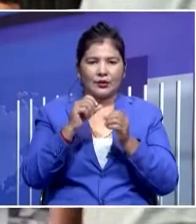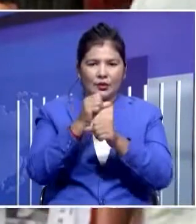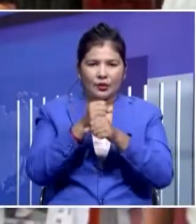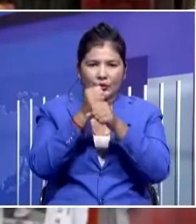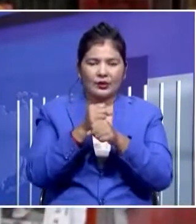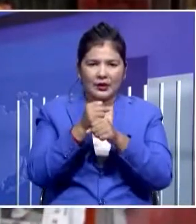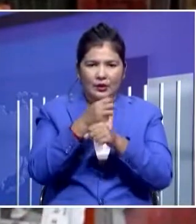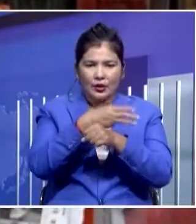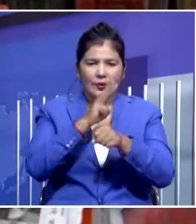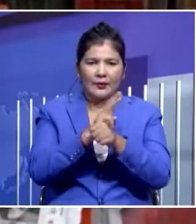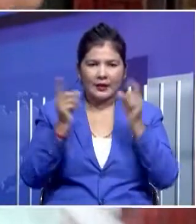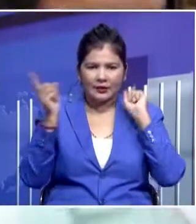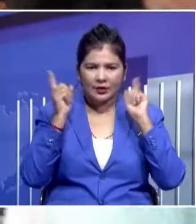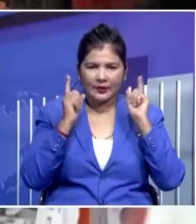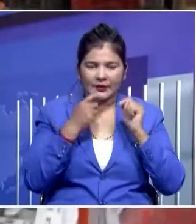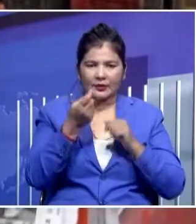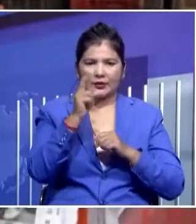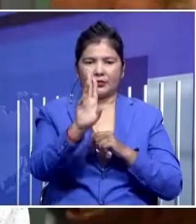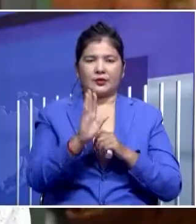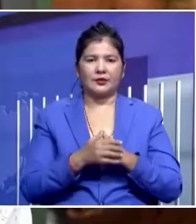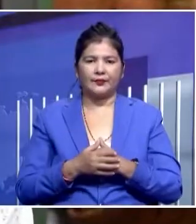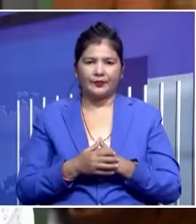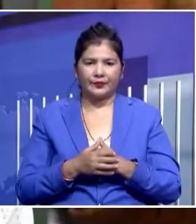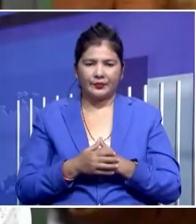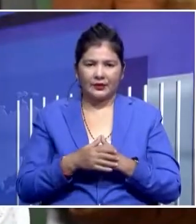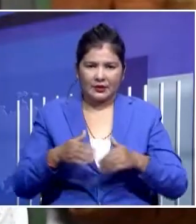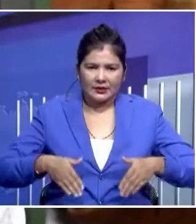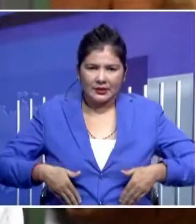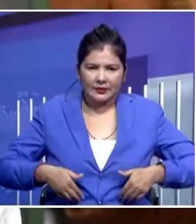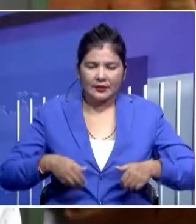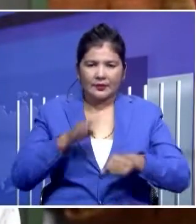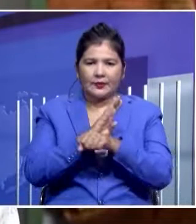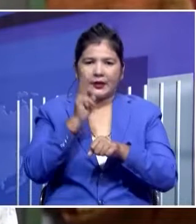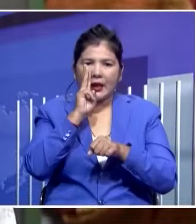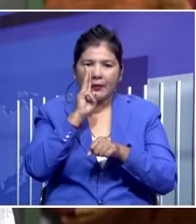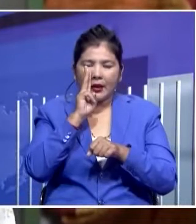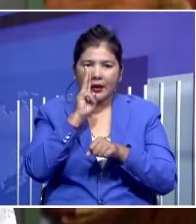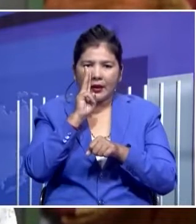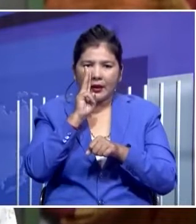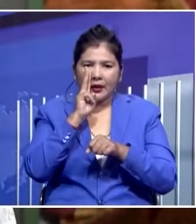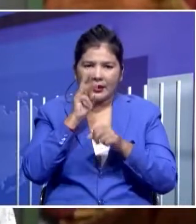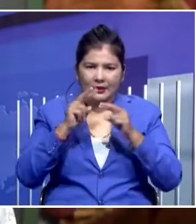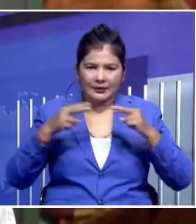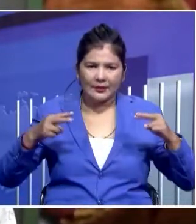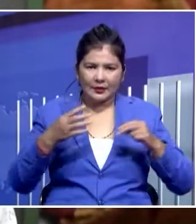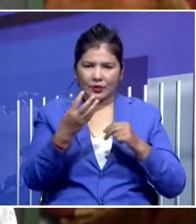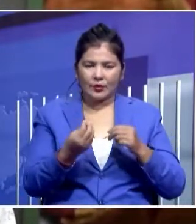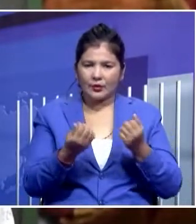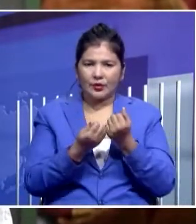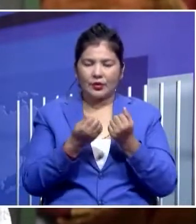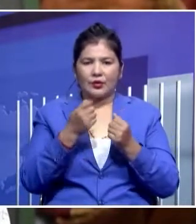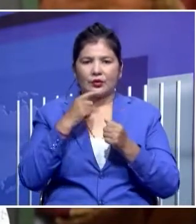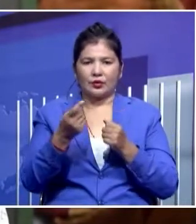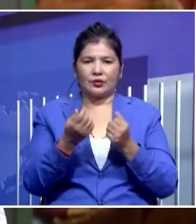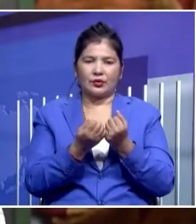उपमहानगरपालिका दाङका प्रमुख नरुलाल चौधरी बताउनुहुन्छ चाडपर्वको बेलामा कसैले ब्ल्याकमेल नगरोस् सामग्री चाहिँ अभाव नगराओस् कृत्रिम